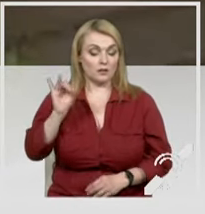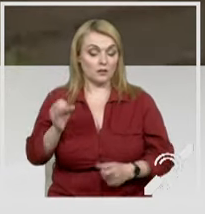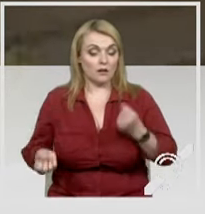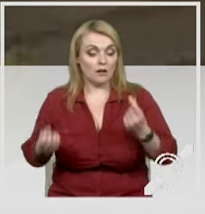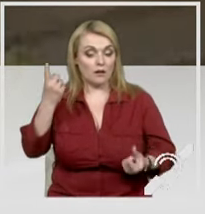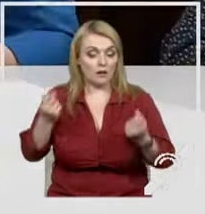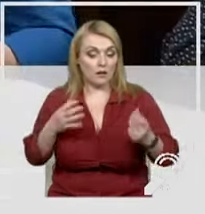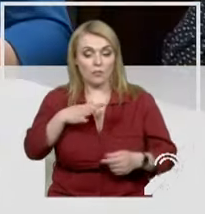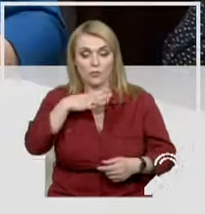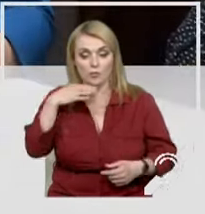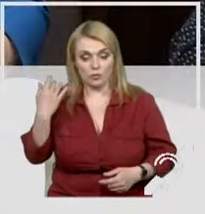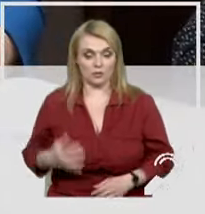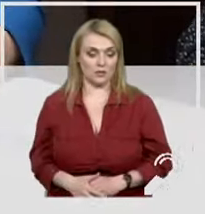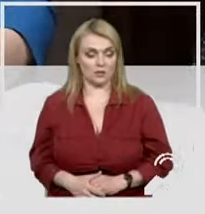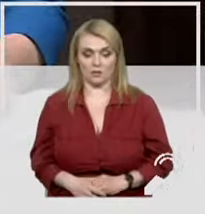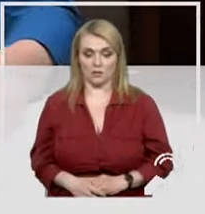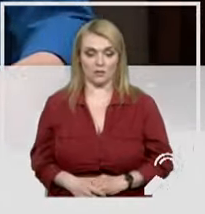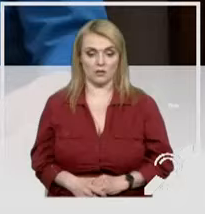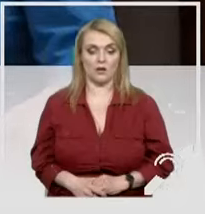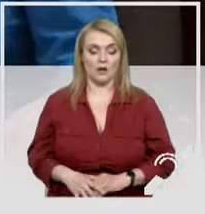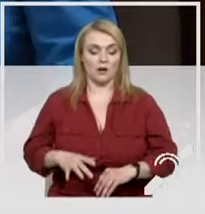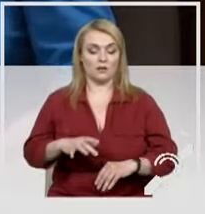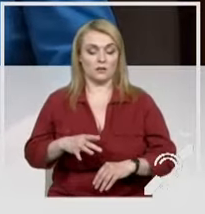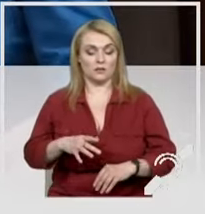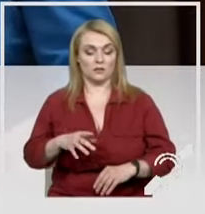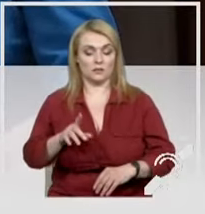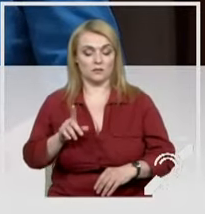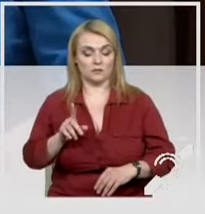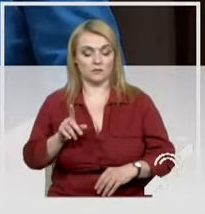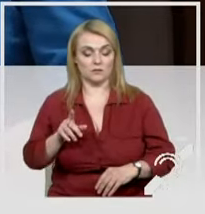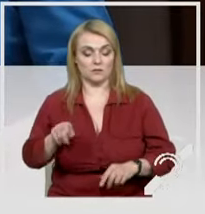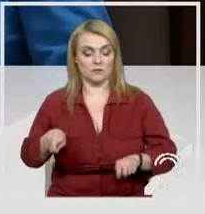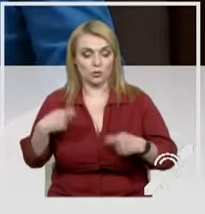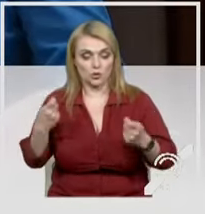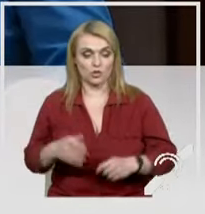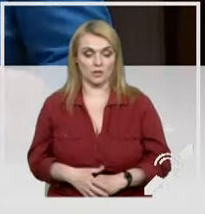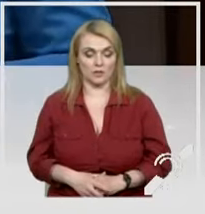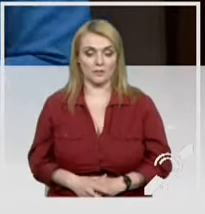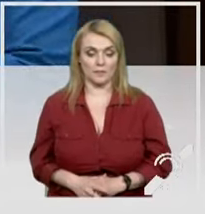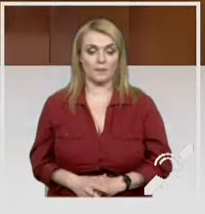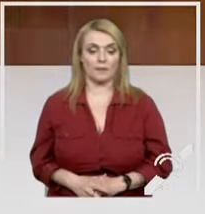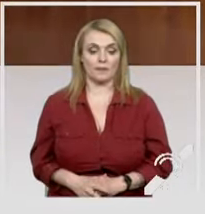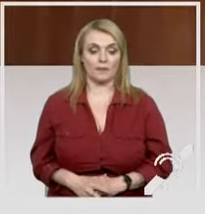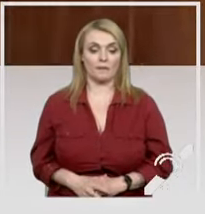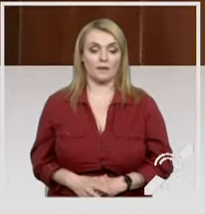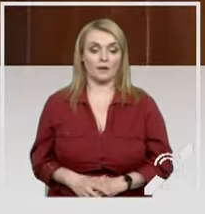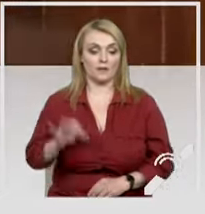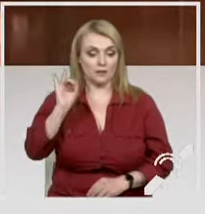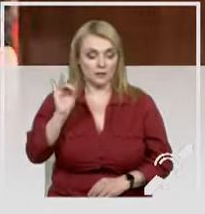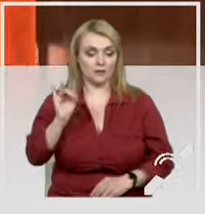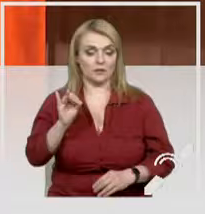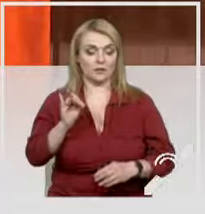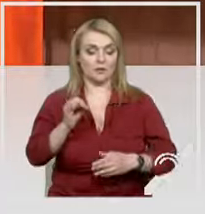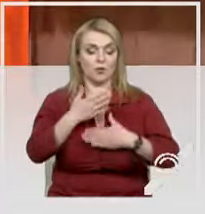lacune din legislație. Șeful Poliției Naționale susține că, în pofida tehnologiilor, oamenii legii nu pot localiza o persoană cu